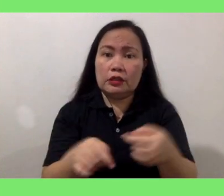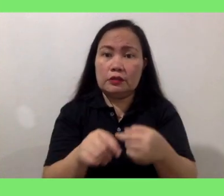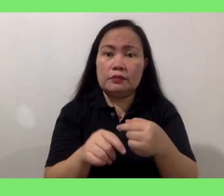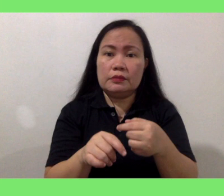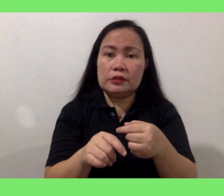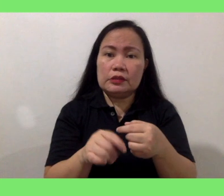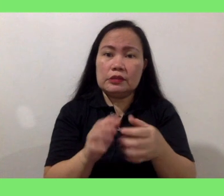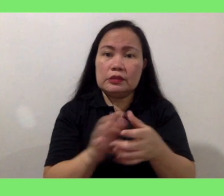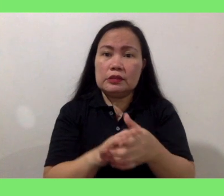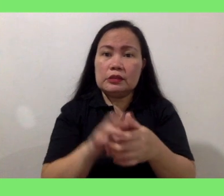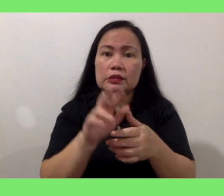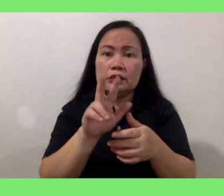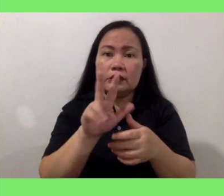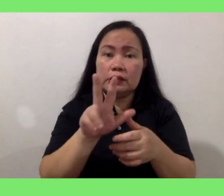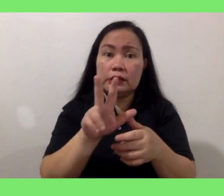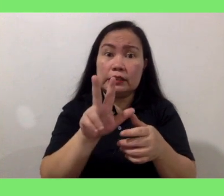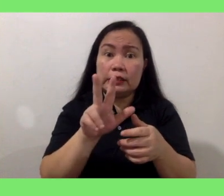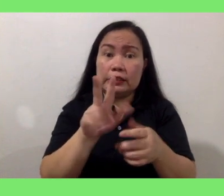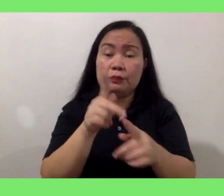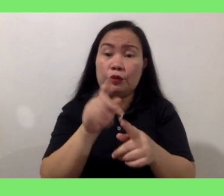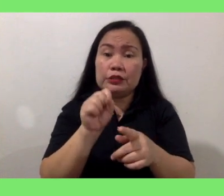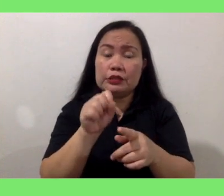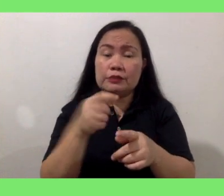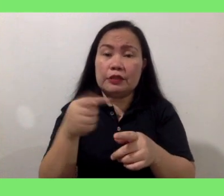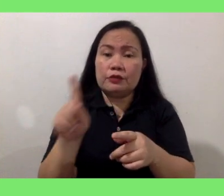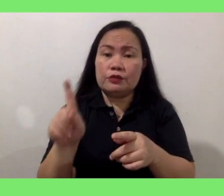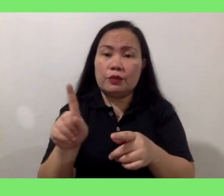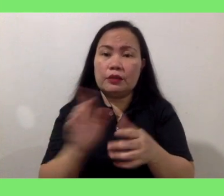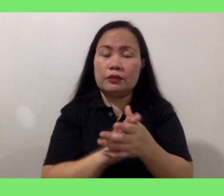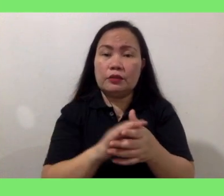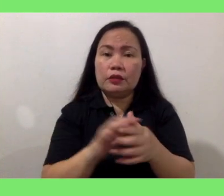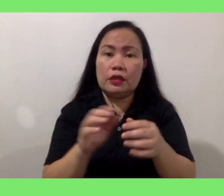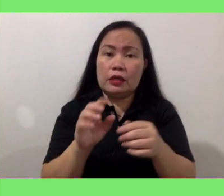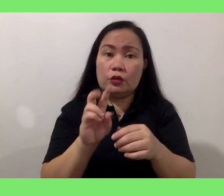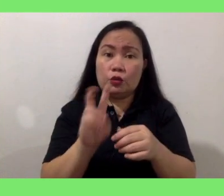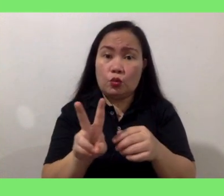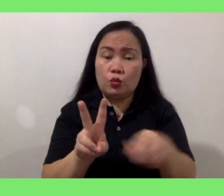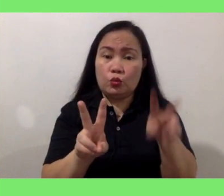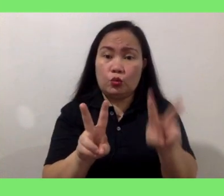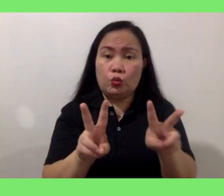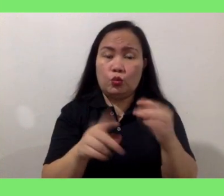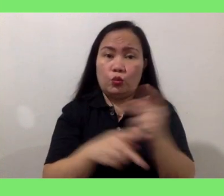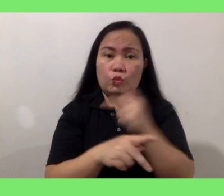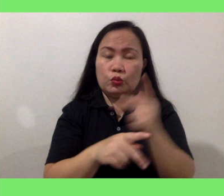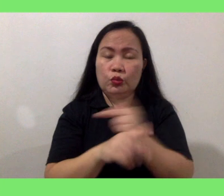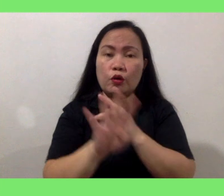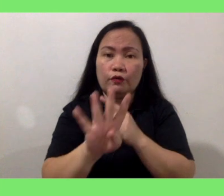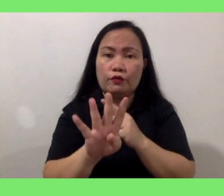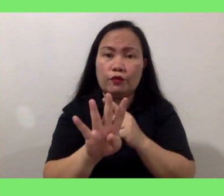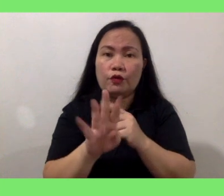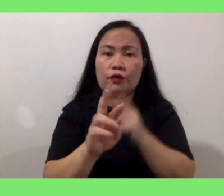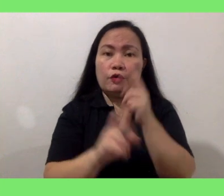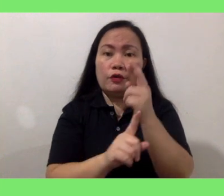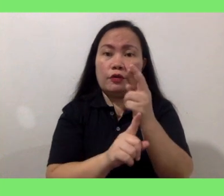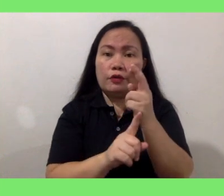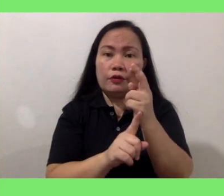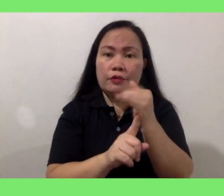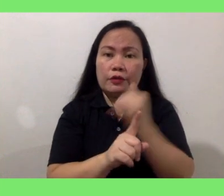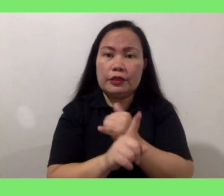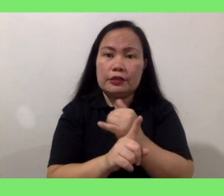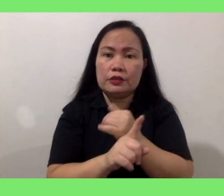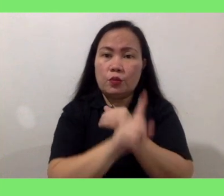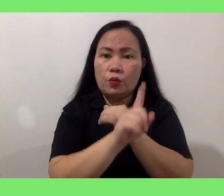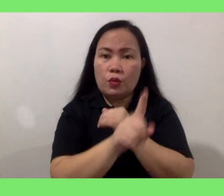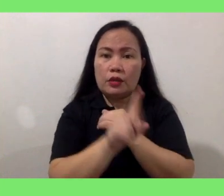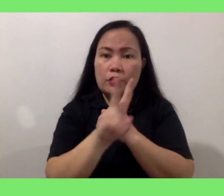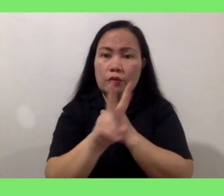So, 2 times 3. Lalagay natin dito 3. So, 3 minus 1 is 2. 2 times 2, we have 4